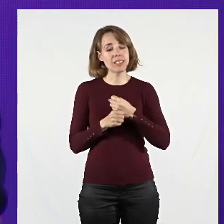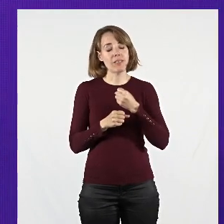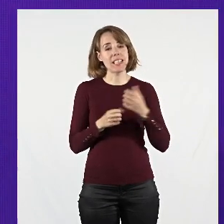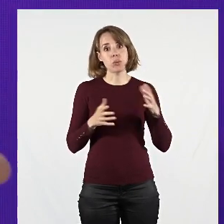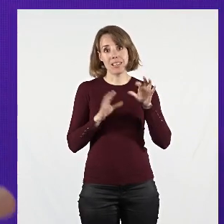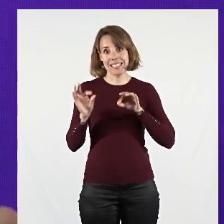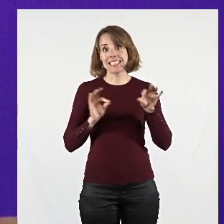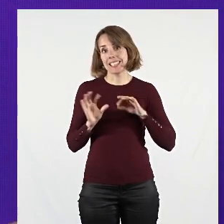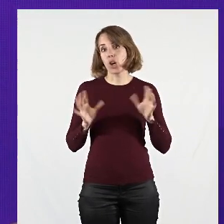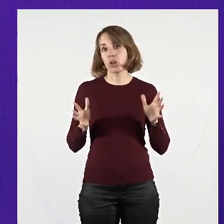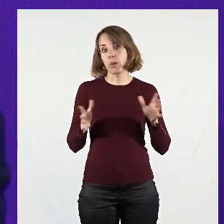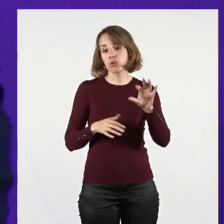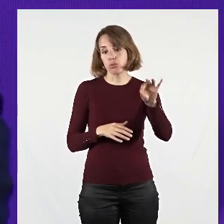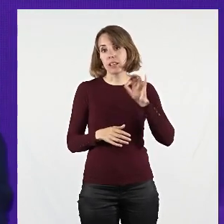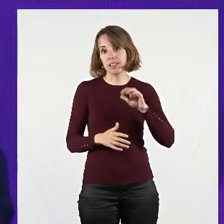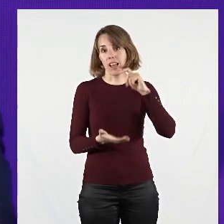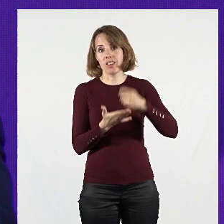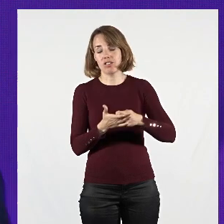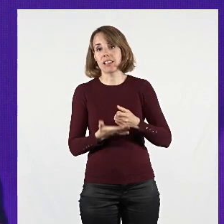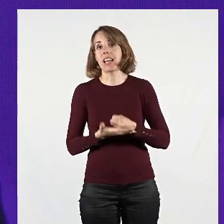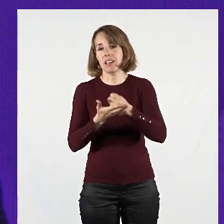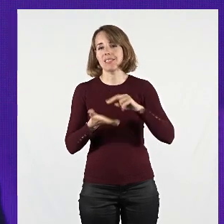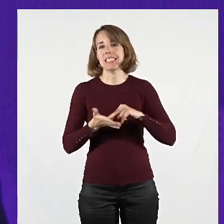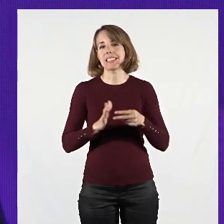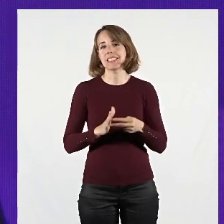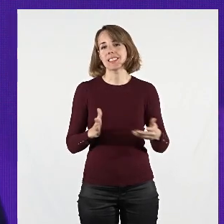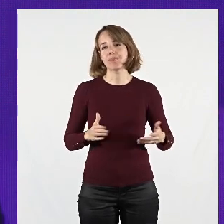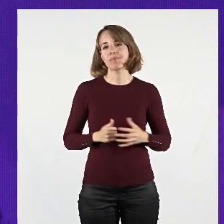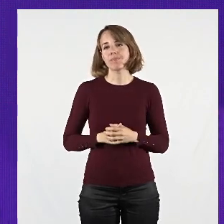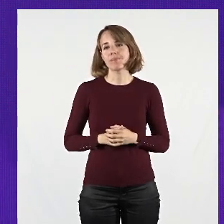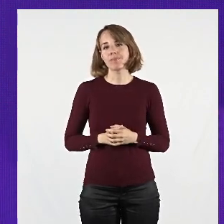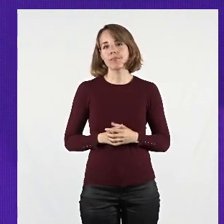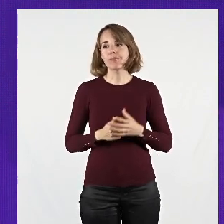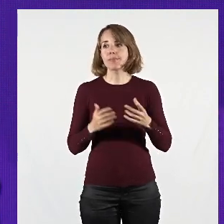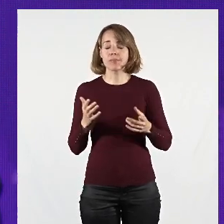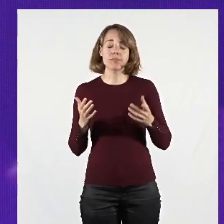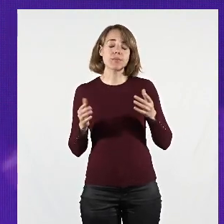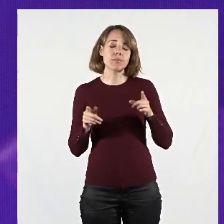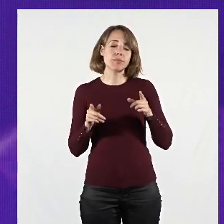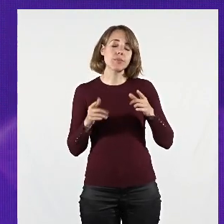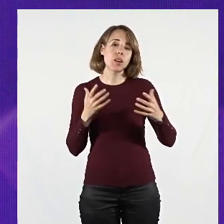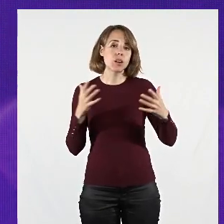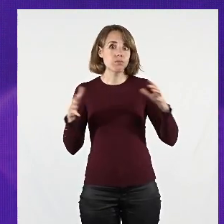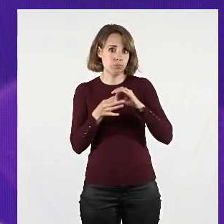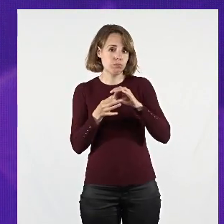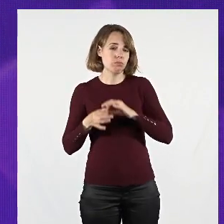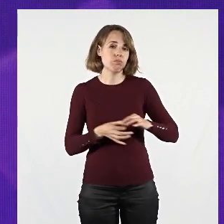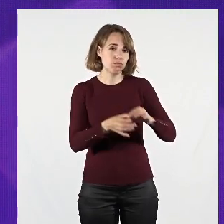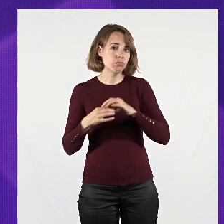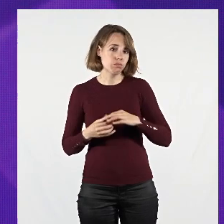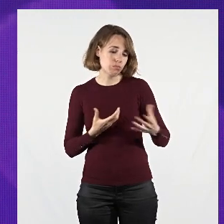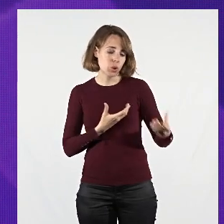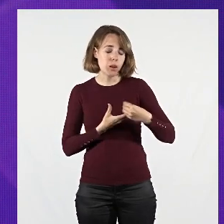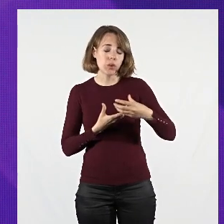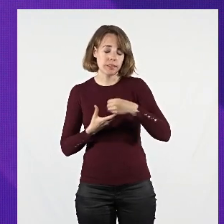aides techniques, là aussi conçu dans une approche un peu collaborative. Au-delà du guide lui-même, derrière il y a aussi